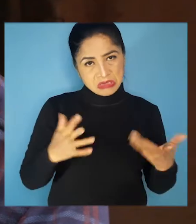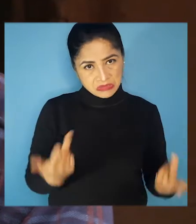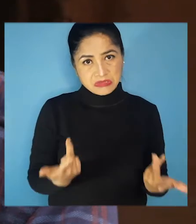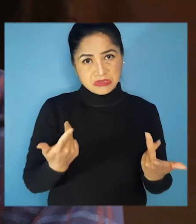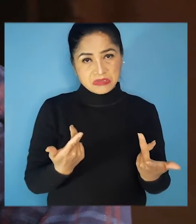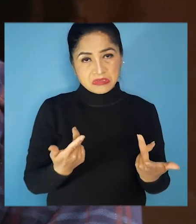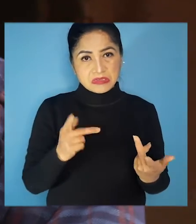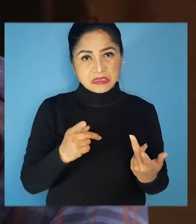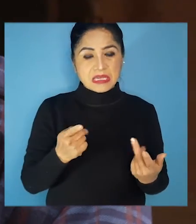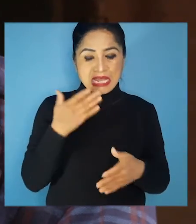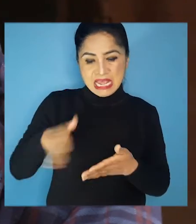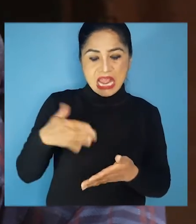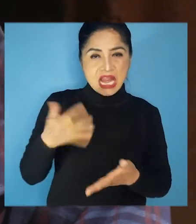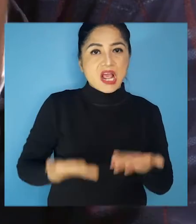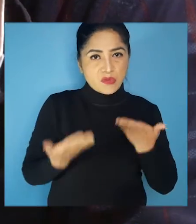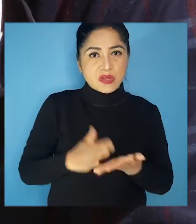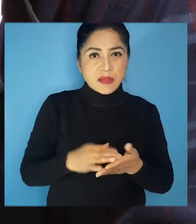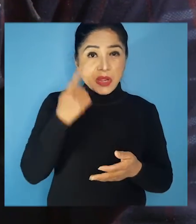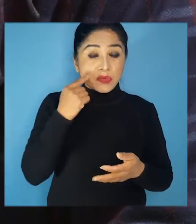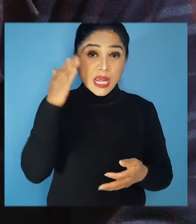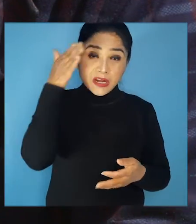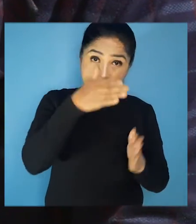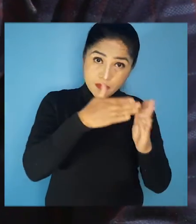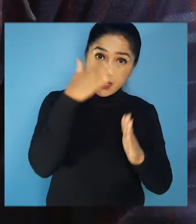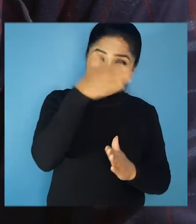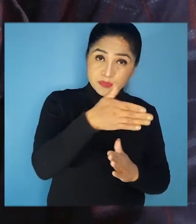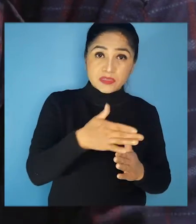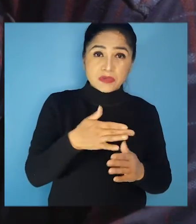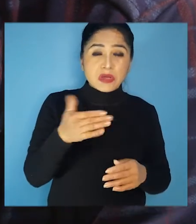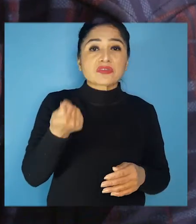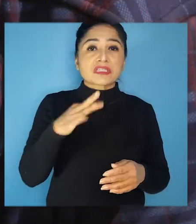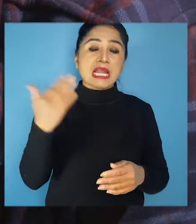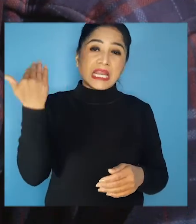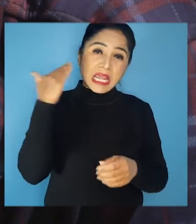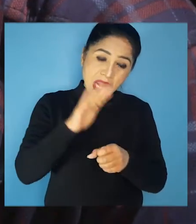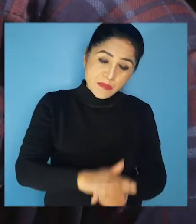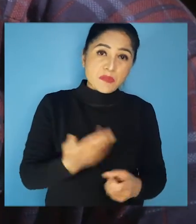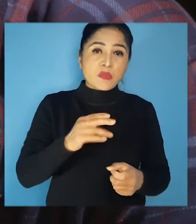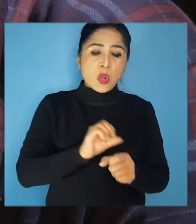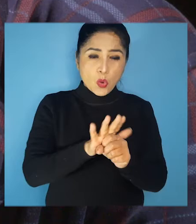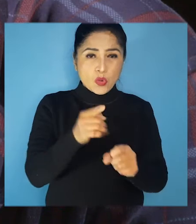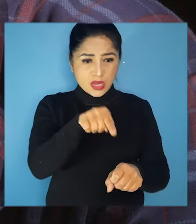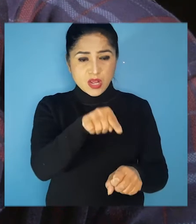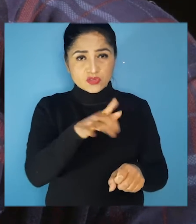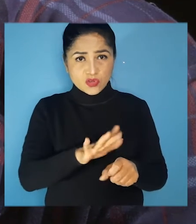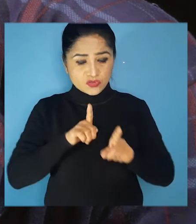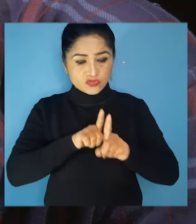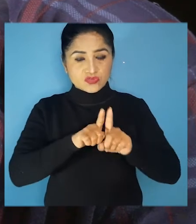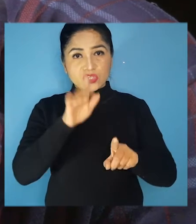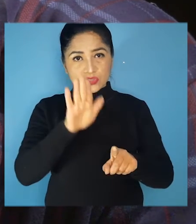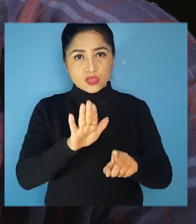खै अब हेलाङ रोजा आएर भन्थेँ यहाँ पहिला कतिजनाले हेपिच्छन् नि त, मलाई कोरोना लाग्छ, यसलाई कोरोना ल्याएर